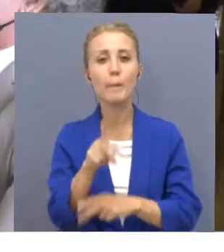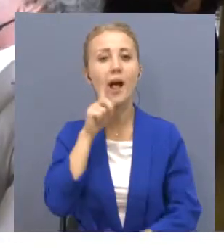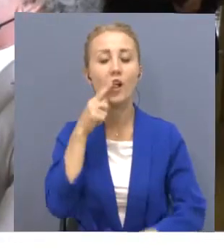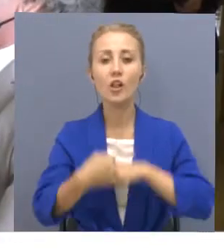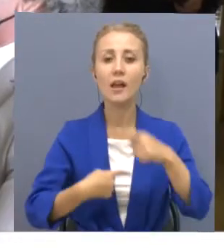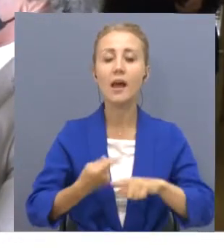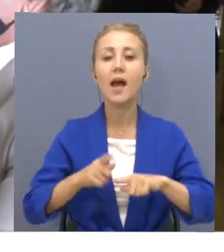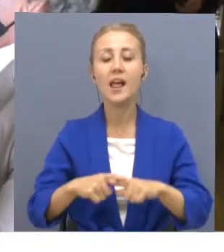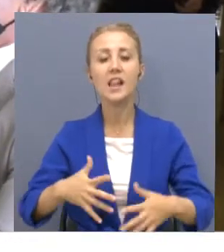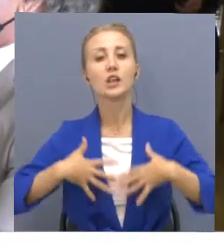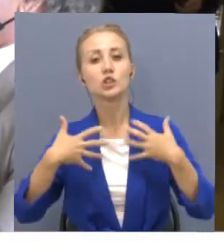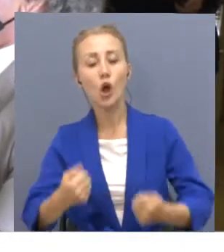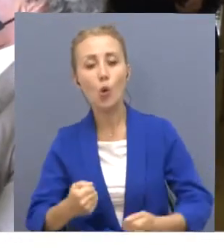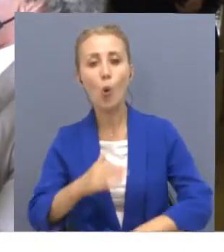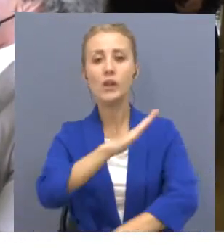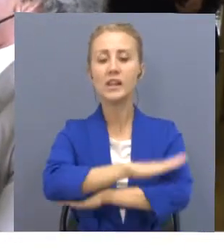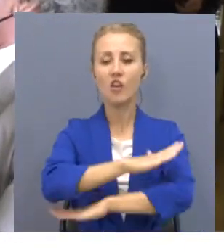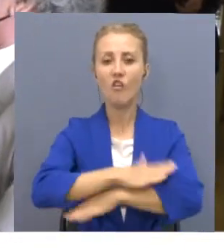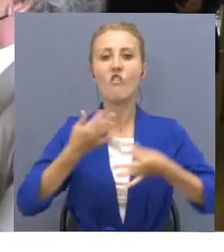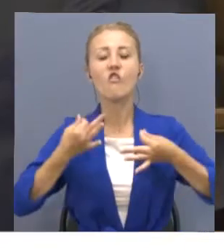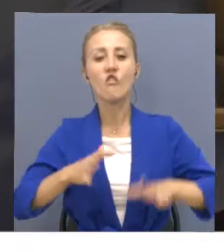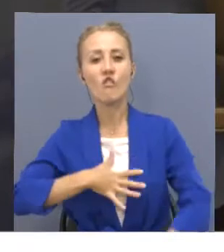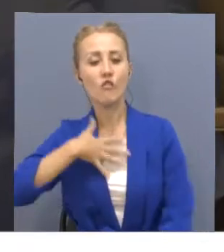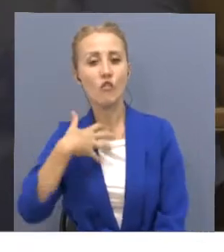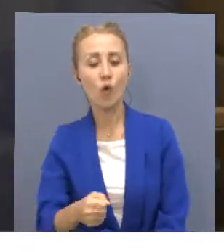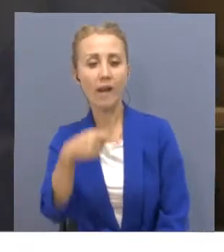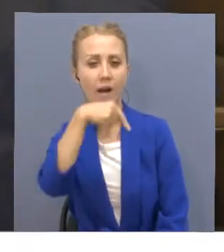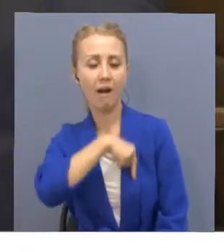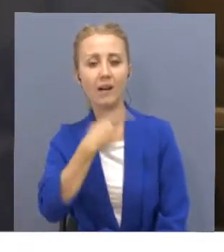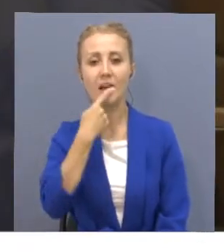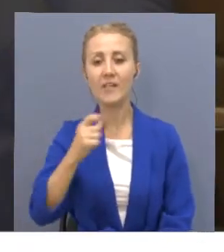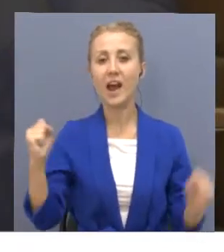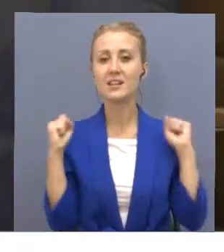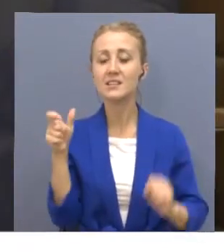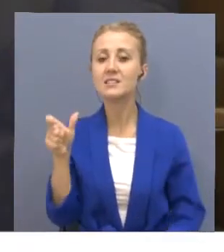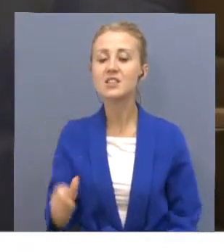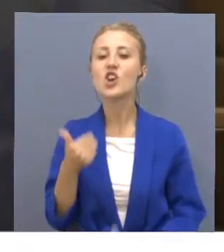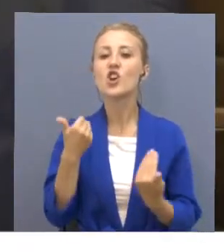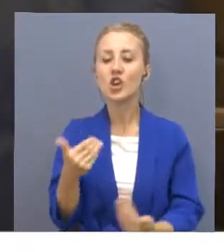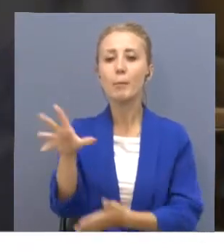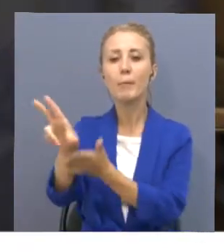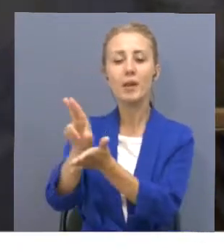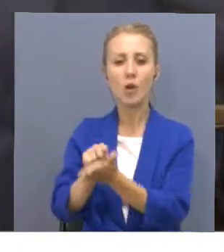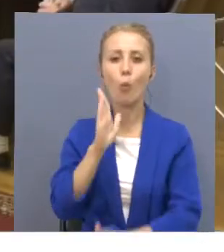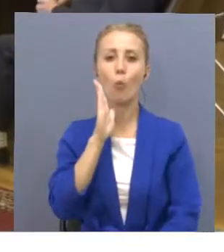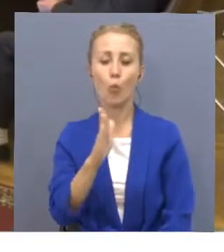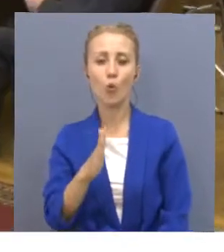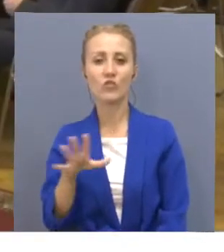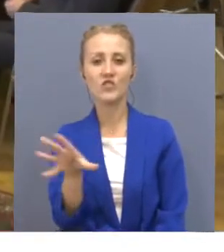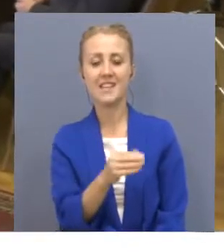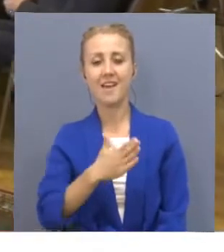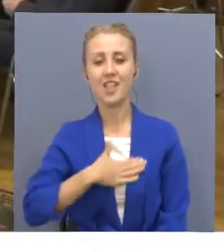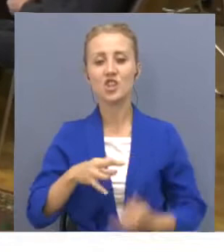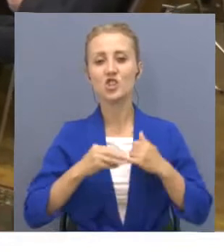Это и здоровье, и дисциплина, и воля, и характер, говорят спортсмены. Они верят, что их примеру последуют немало земляков. Сания